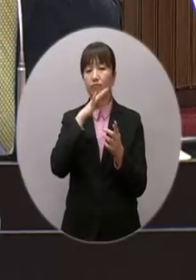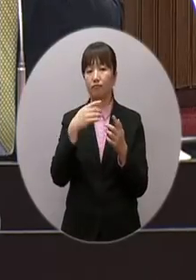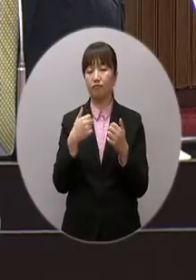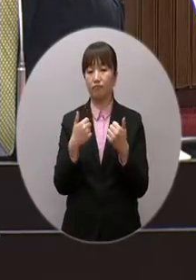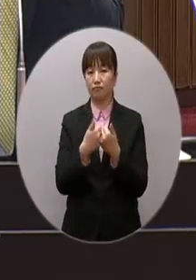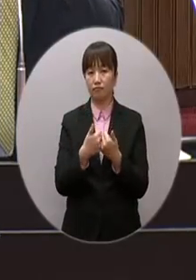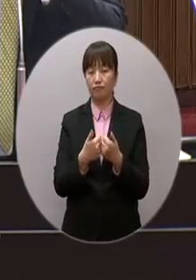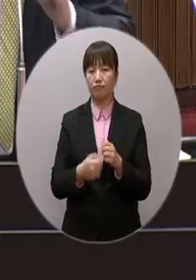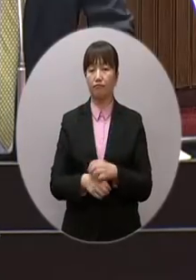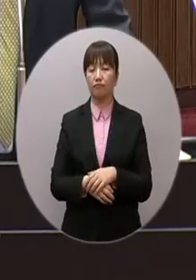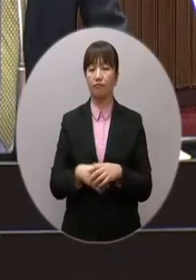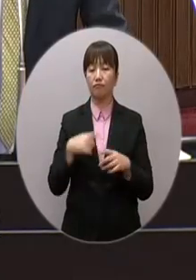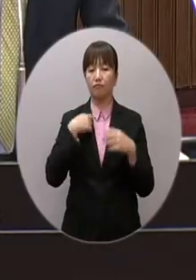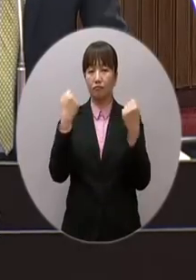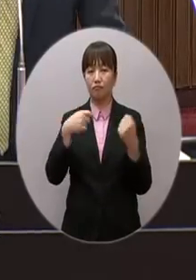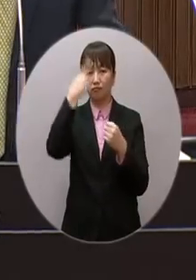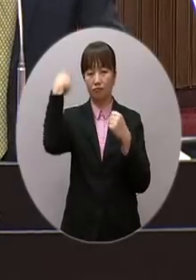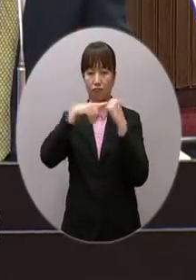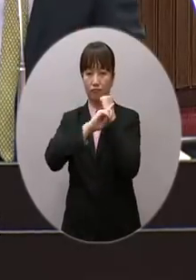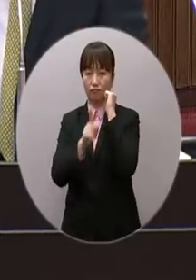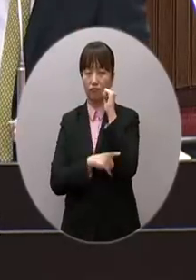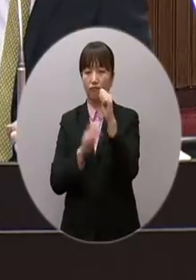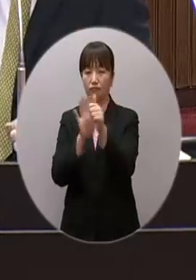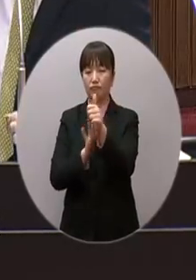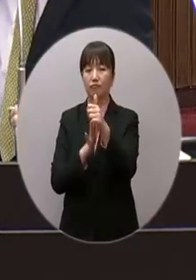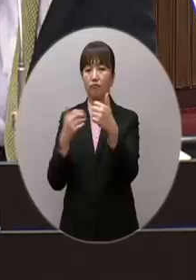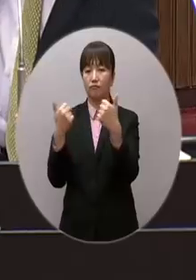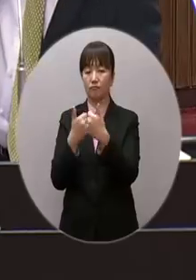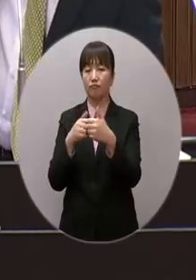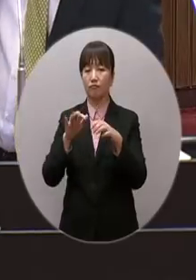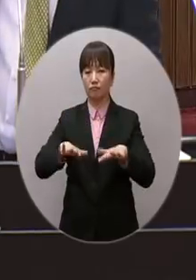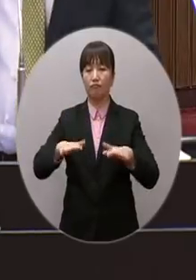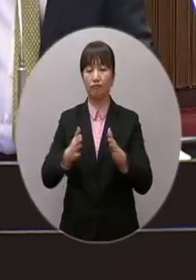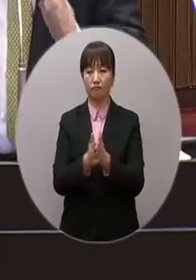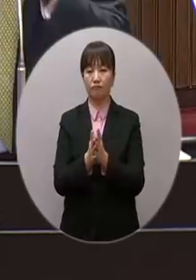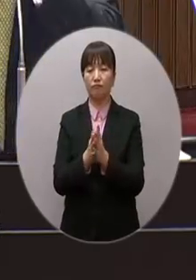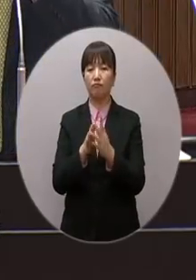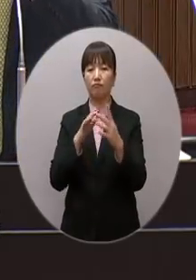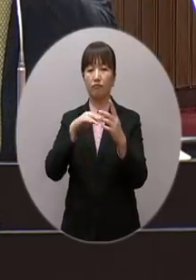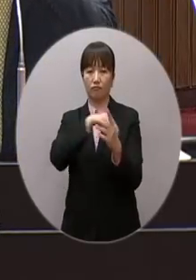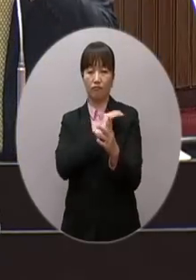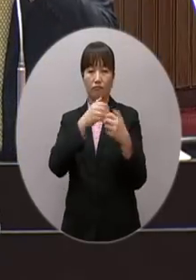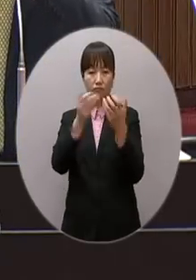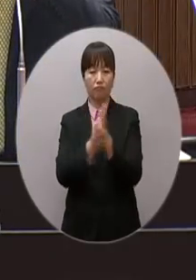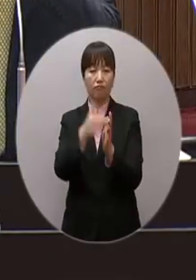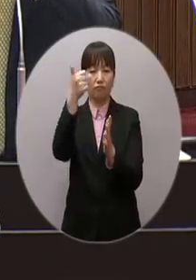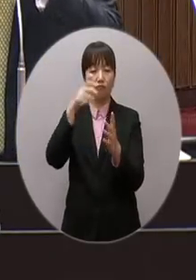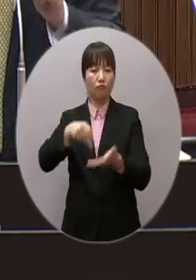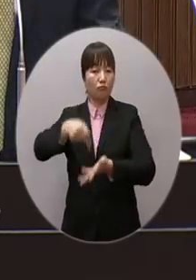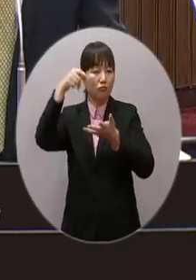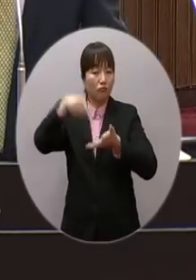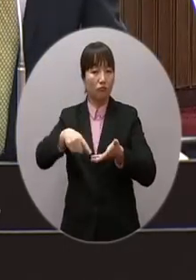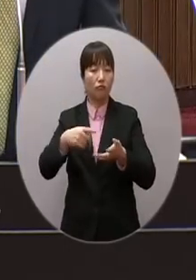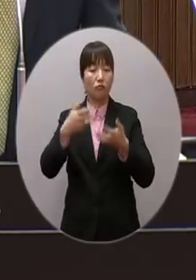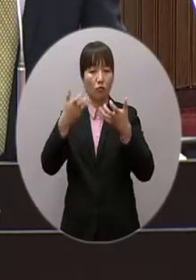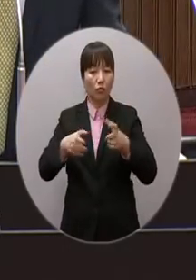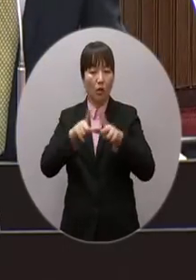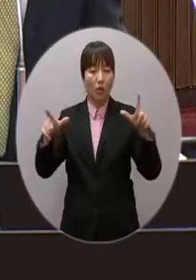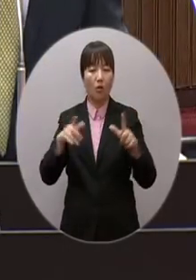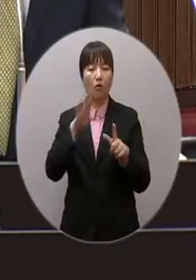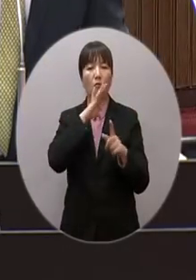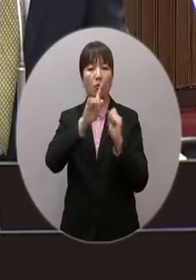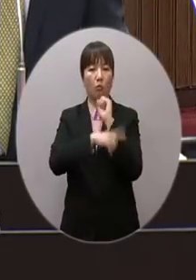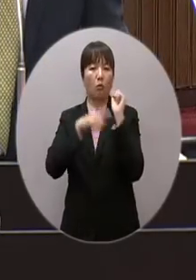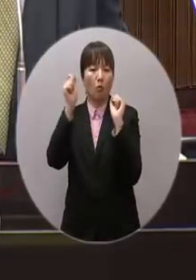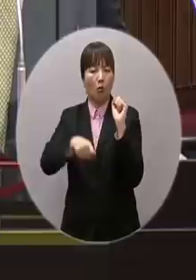上一次我也在司法法制委员会当场跟部长提到了这个重大的冤案，